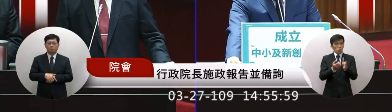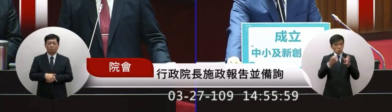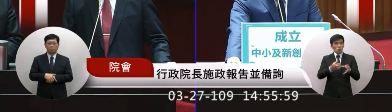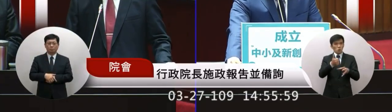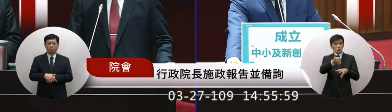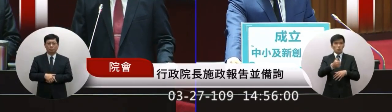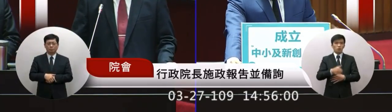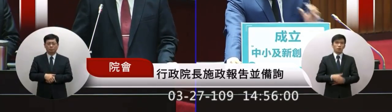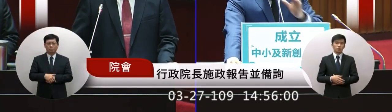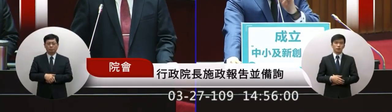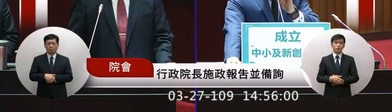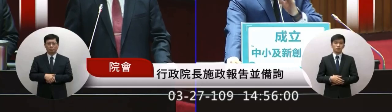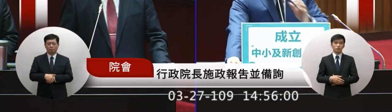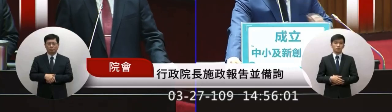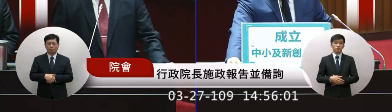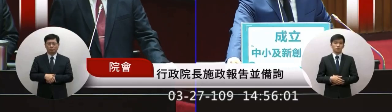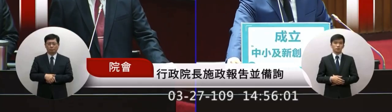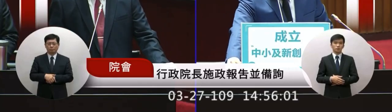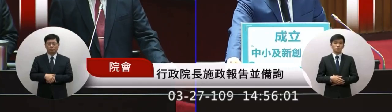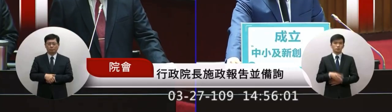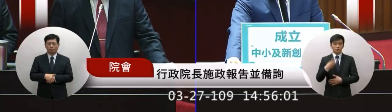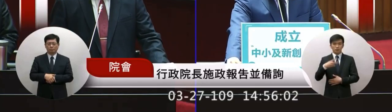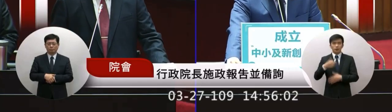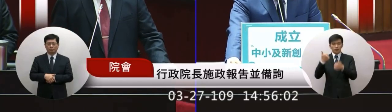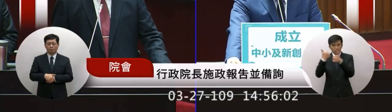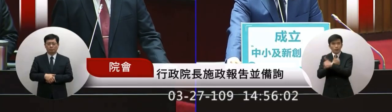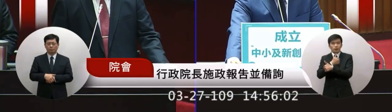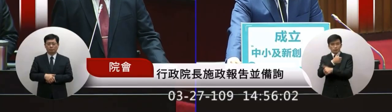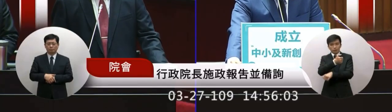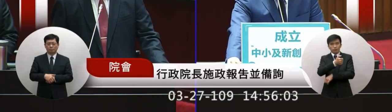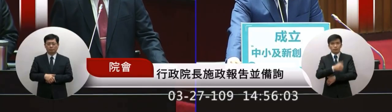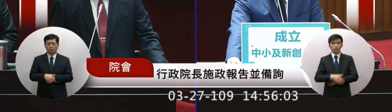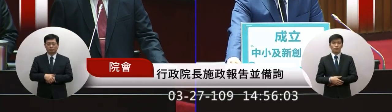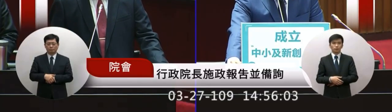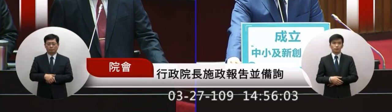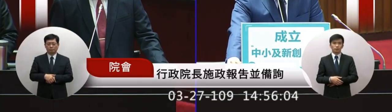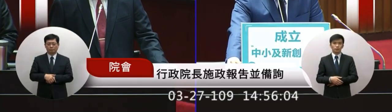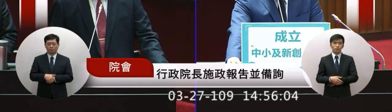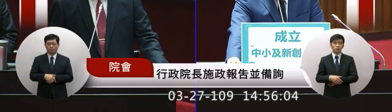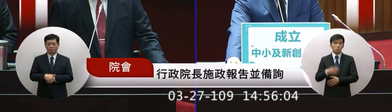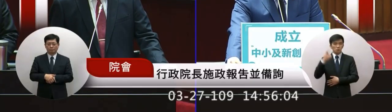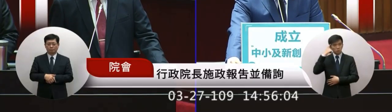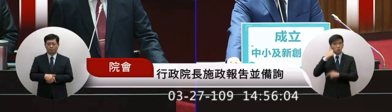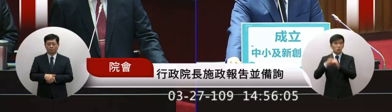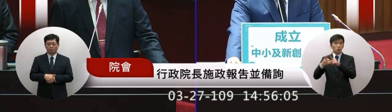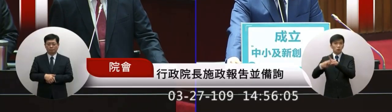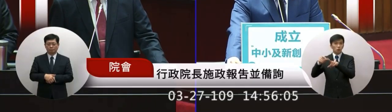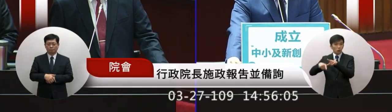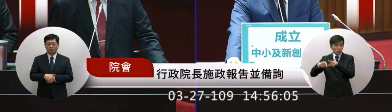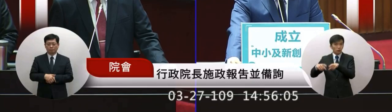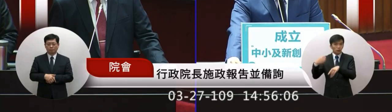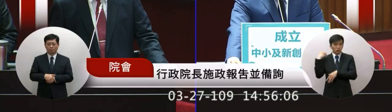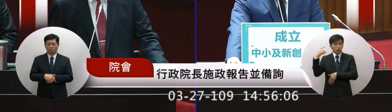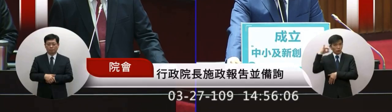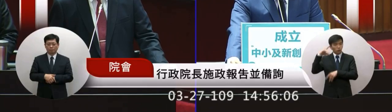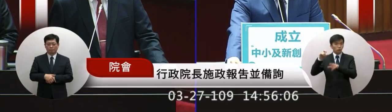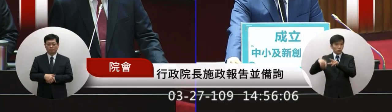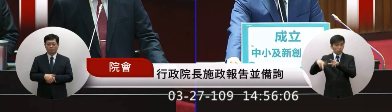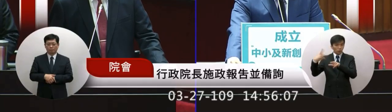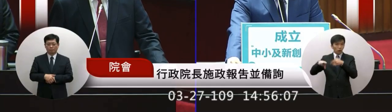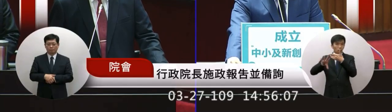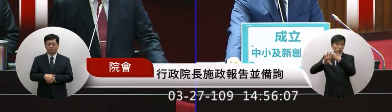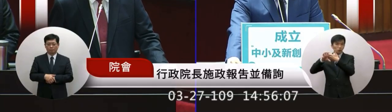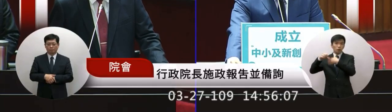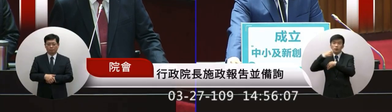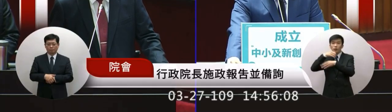安尼，安尼我佮替在中小企业甲你感谢。啊，唔过我是感觉讲，对中小企业加新创公司了，海外即台商